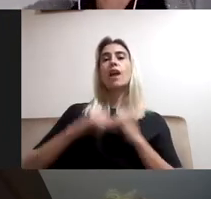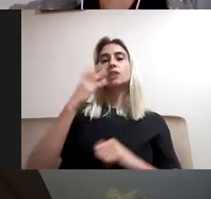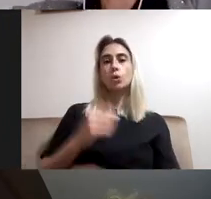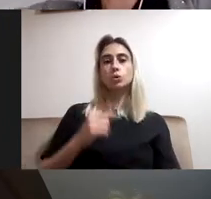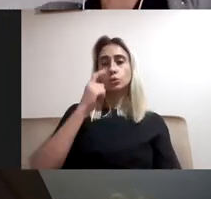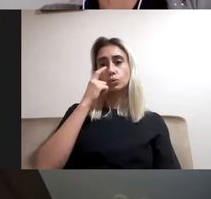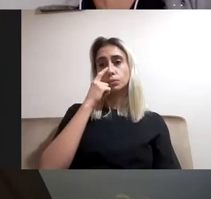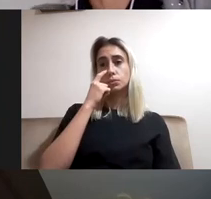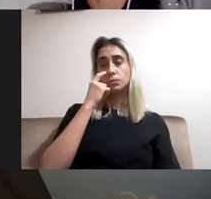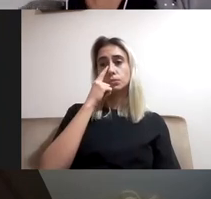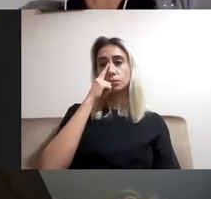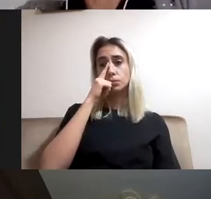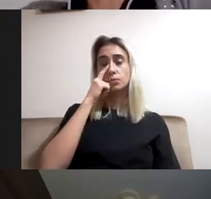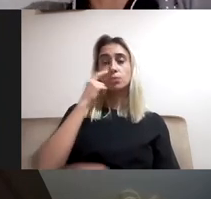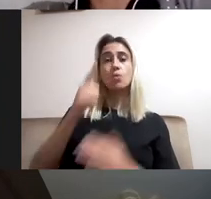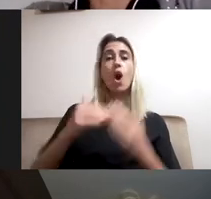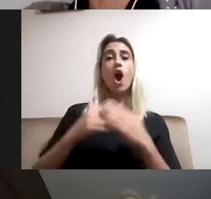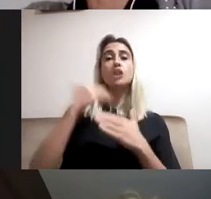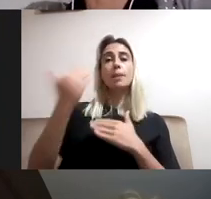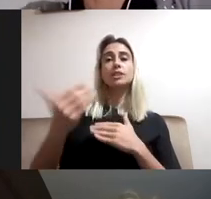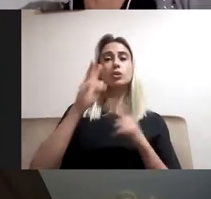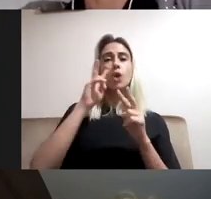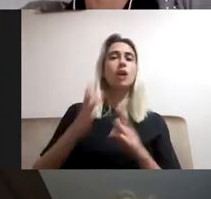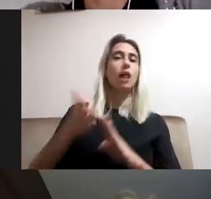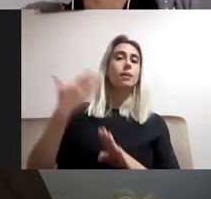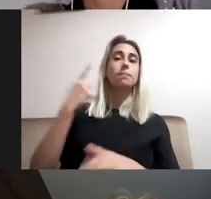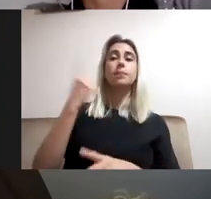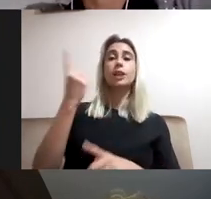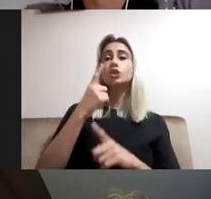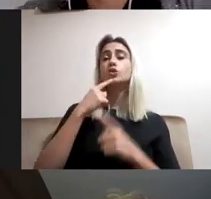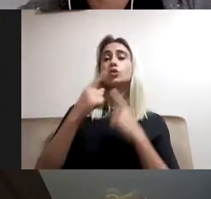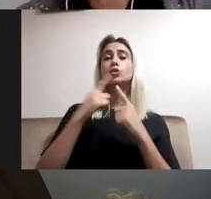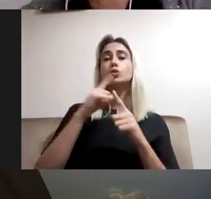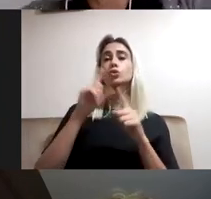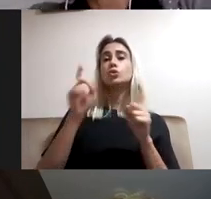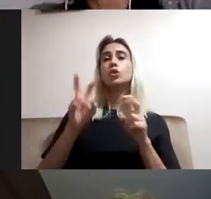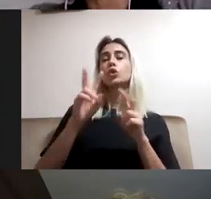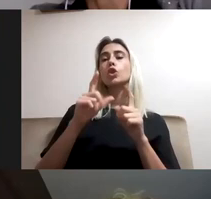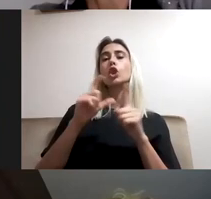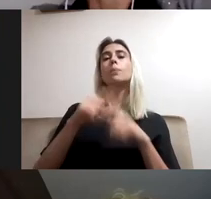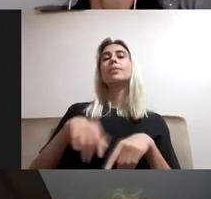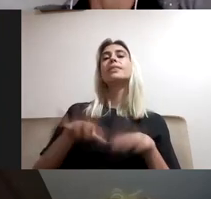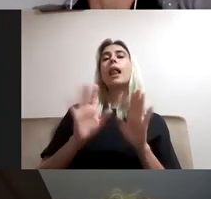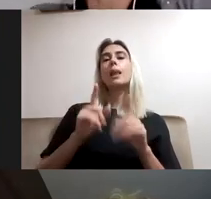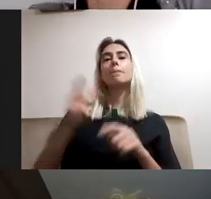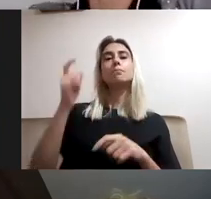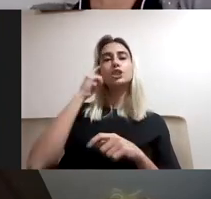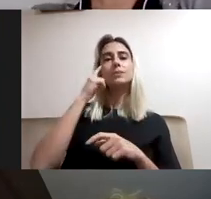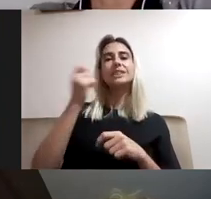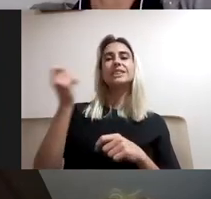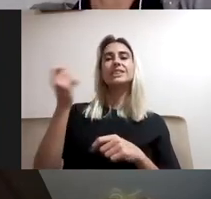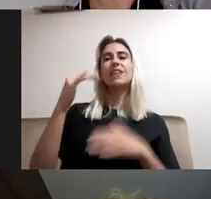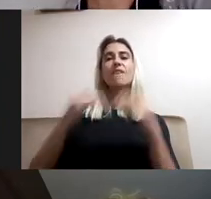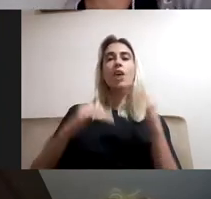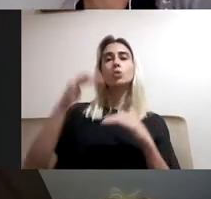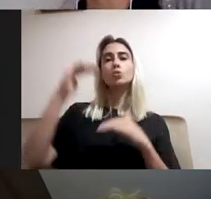Bunları aşabilecek ya da bunları göz ardı edebilecek bir durumu söz konusu değil. Ha, bilinçlenme seviyesi yüksek seviye mi olur? Daha mı